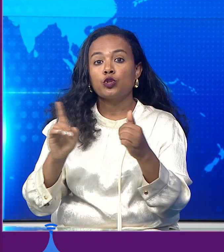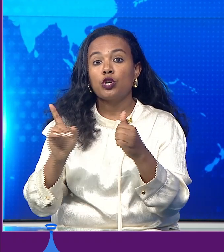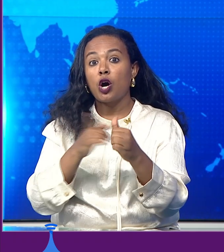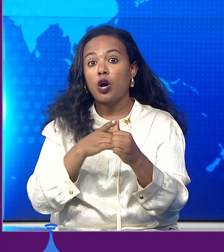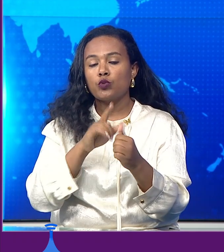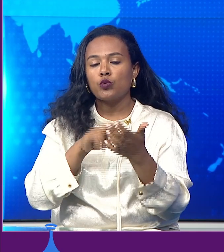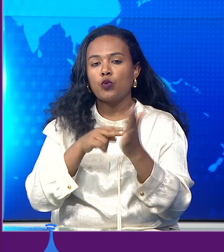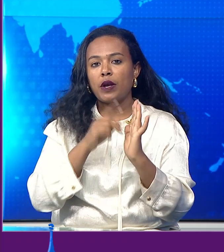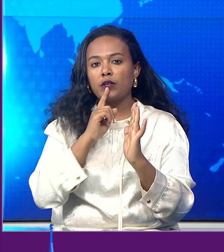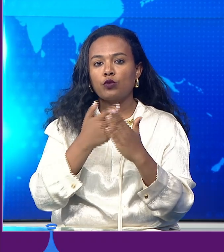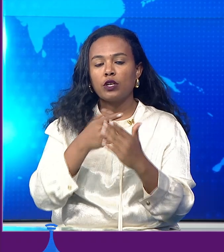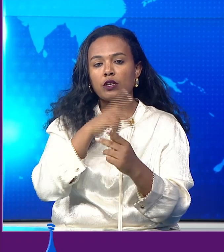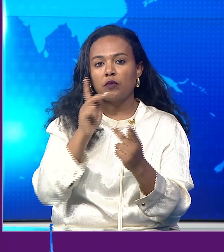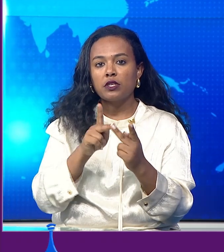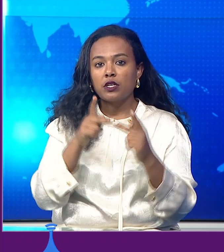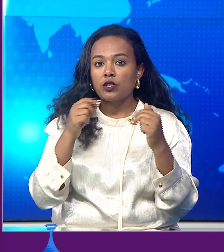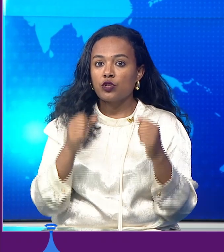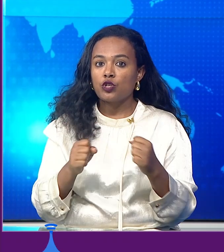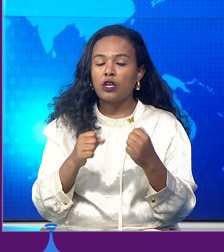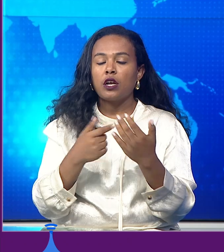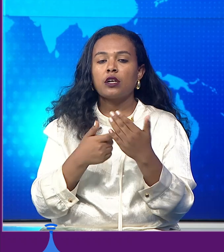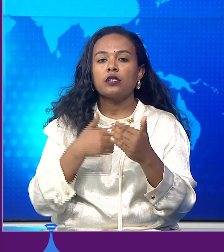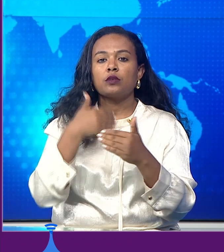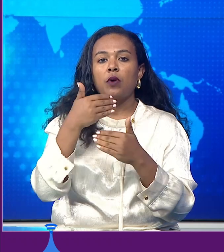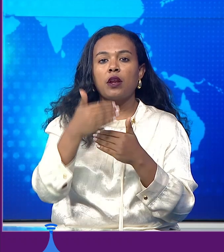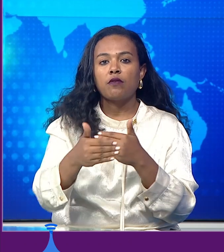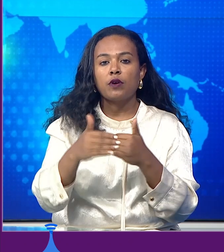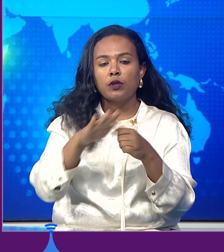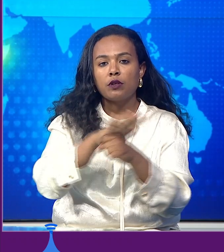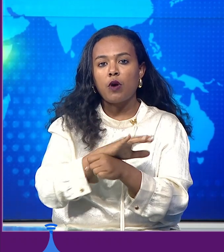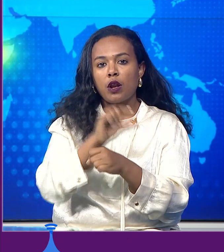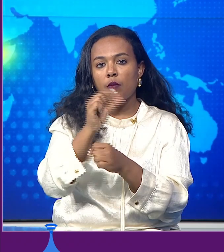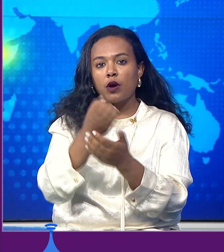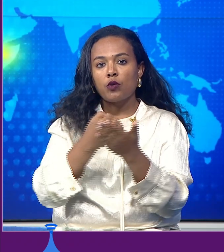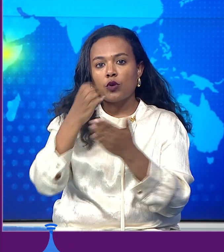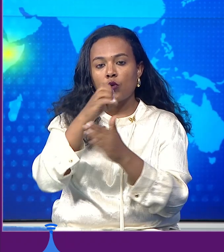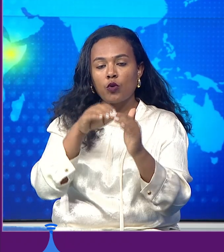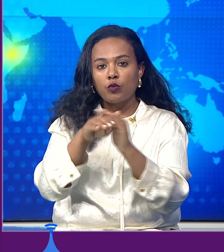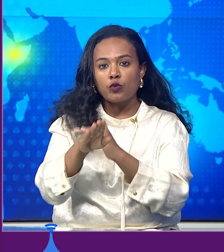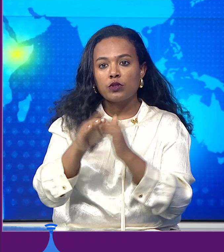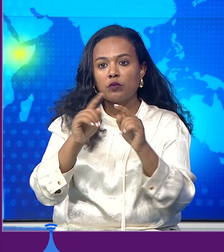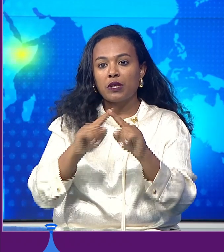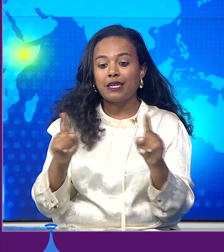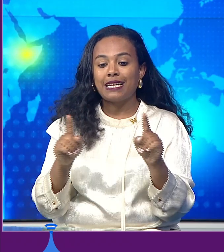ነው ማለት ነው። ያንን ማሳካት ችለናል። ከዛ ባለፈ በተሟላ ማክሮ ኢኮኖሚክ ሪፎርም ውስጥ በተለይ